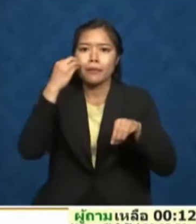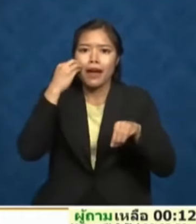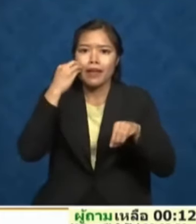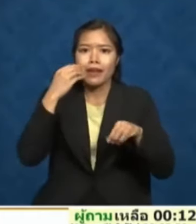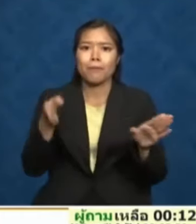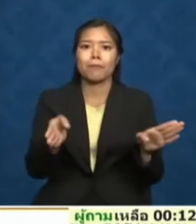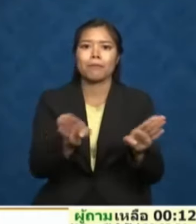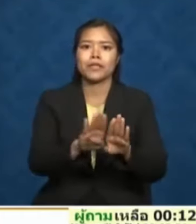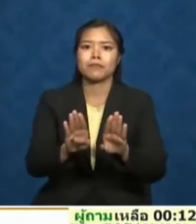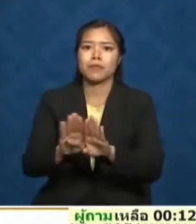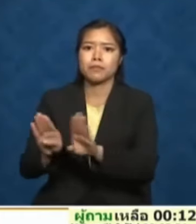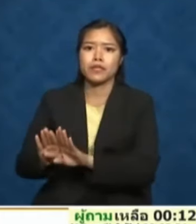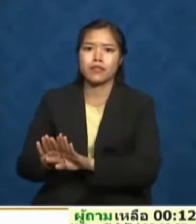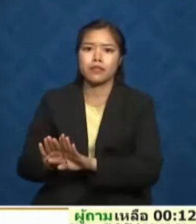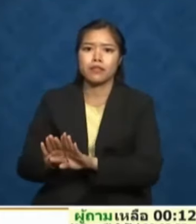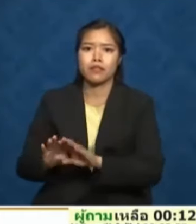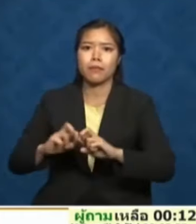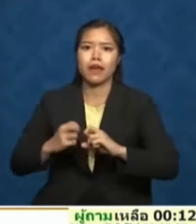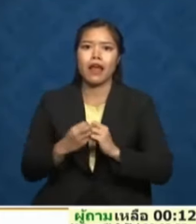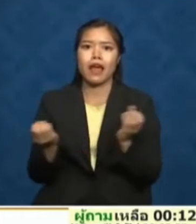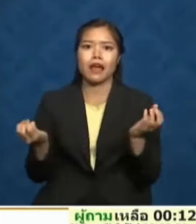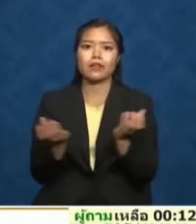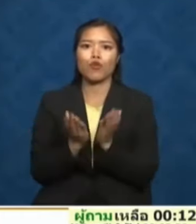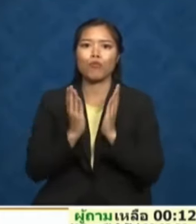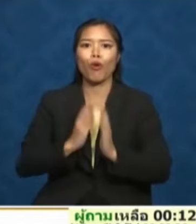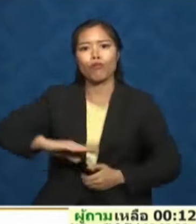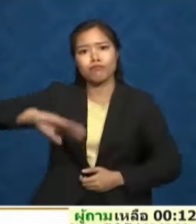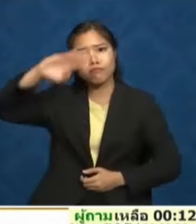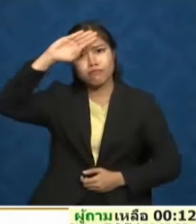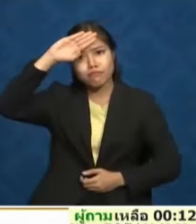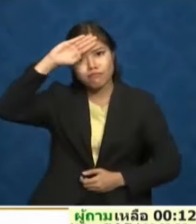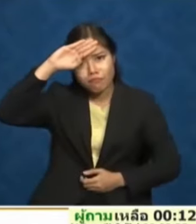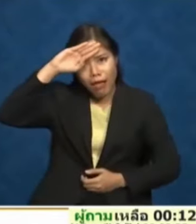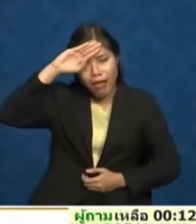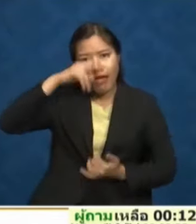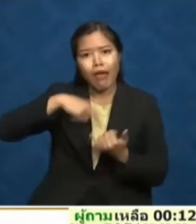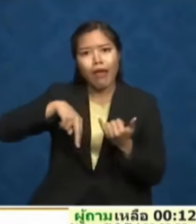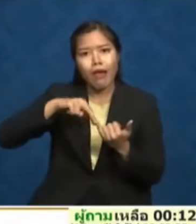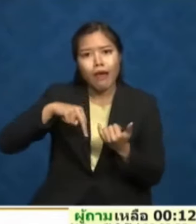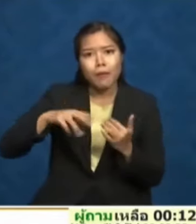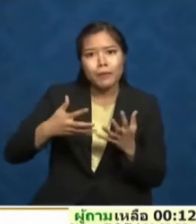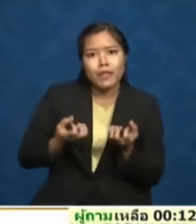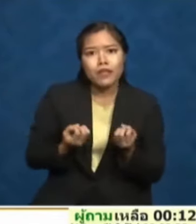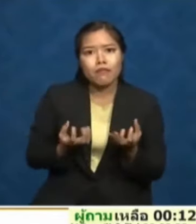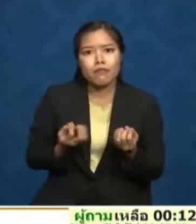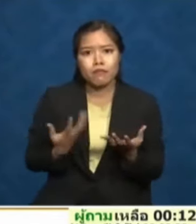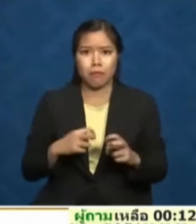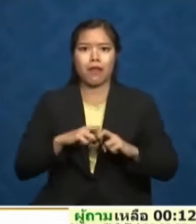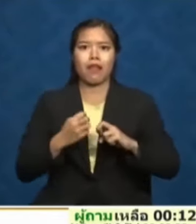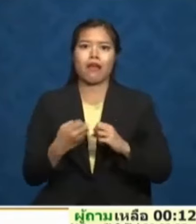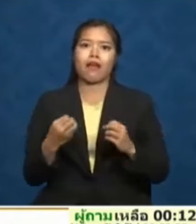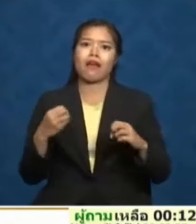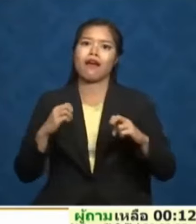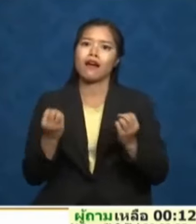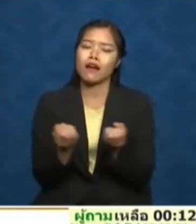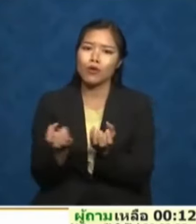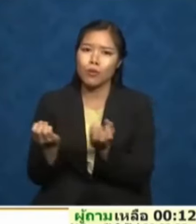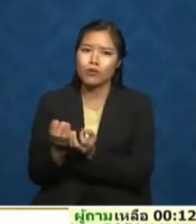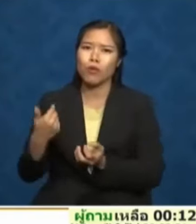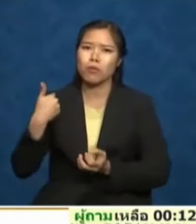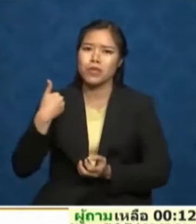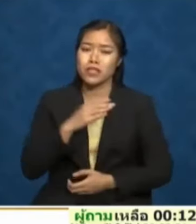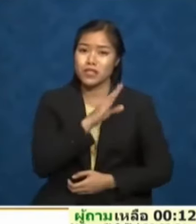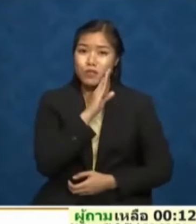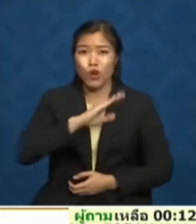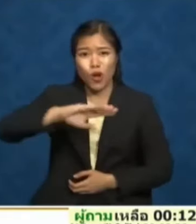ตัวไปจะเกิดปัญหาการรักษาพยาบาลของคนกรุงเทพฯทำให้ยุ่งยากซับซ้อนขึ้นค่ะท่านประธานนึกนะคะว่าคนเจ็บ